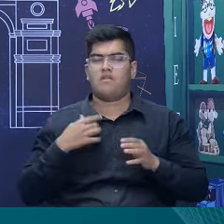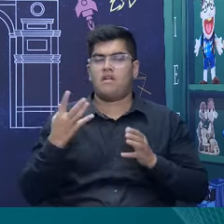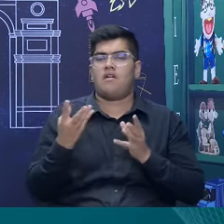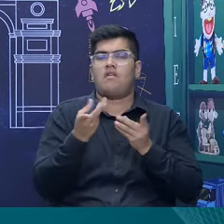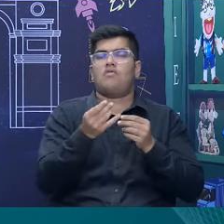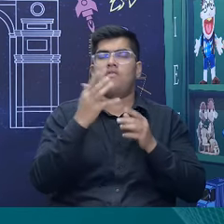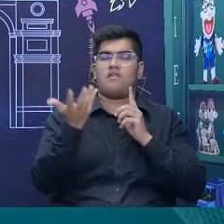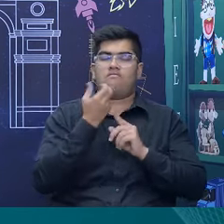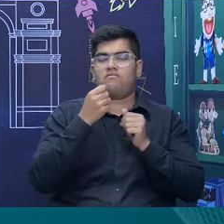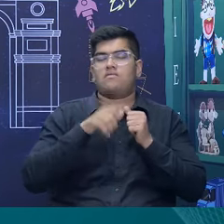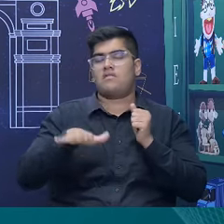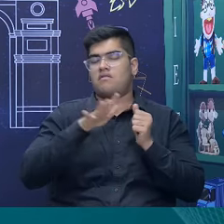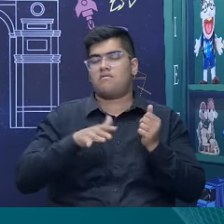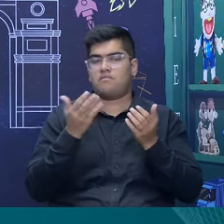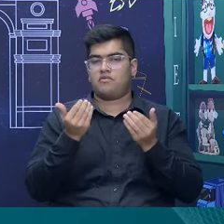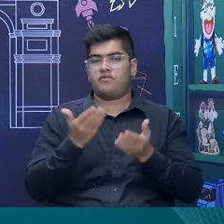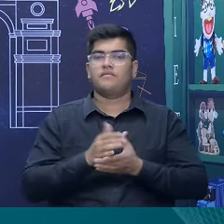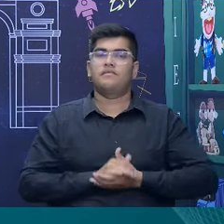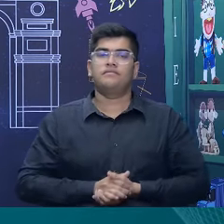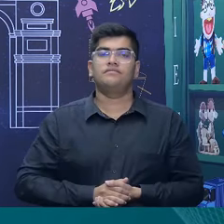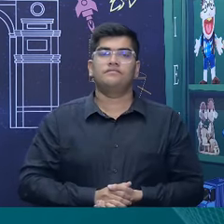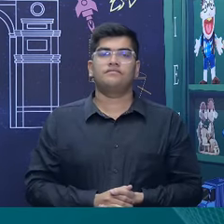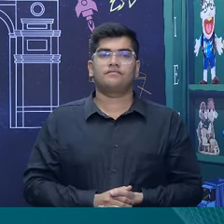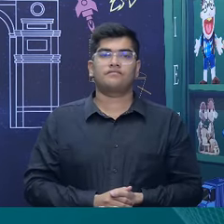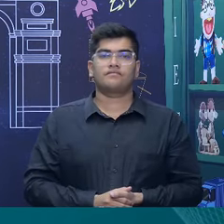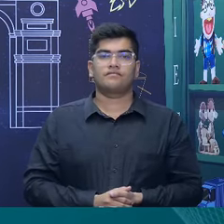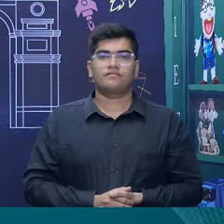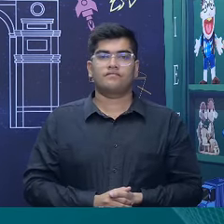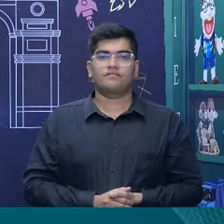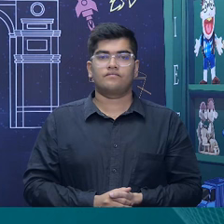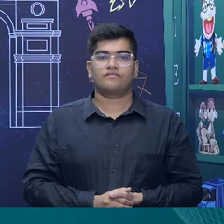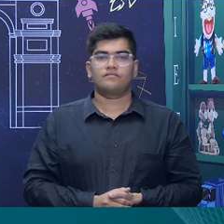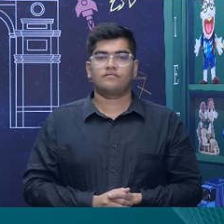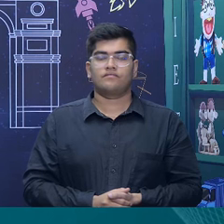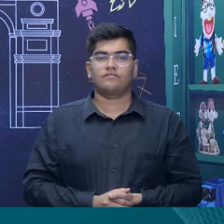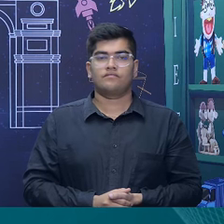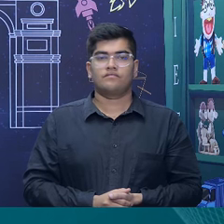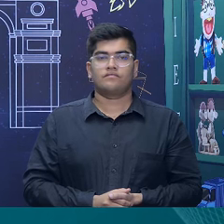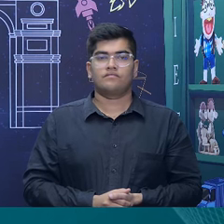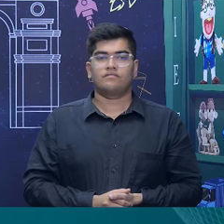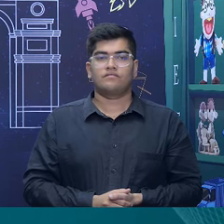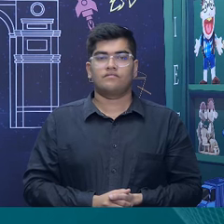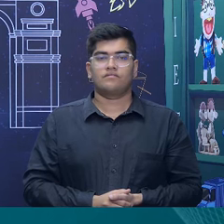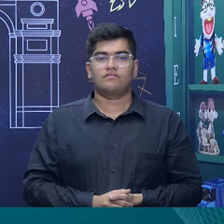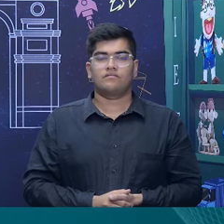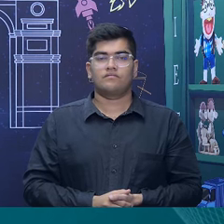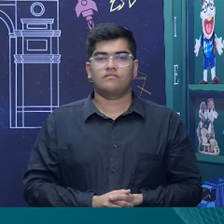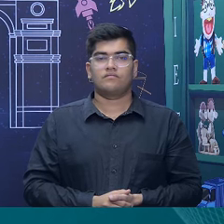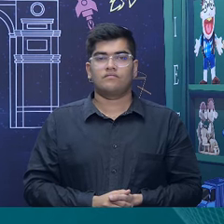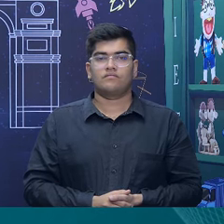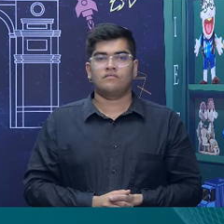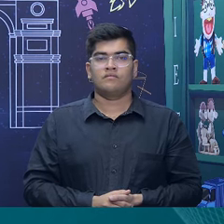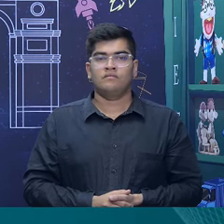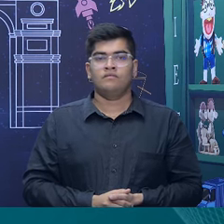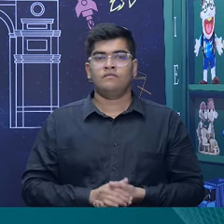फाड़ और अलग स्थान पर लगा के देखिए और गिनिया कितने नीचे स्क्वायर्स वो कवर कर रही है जी